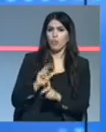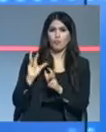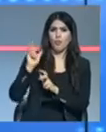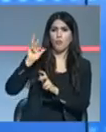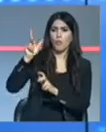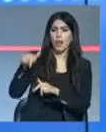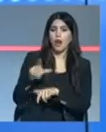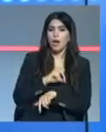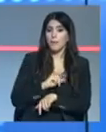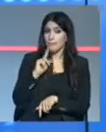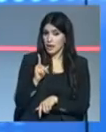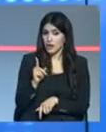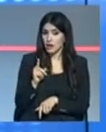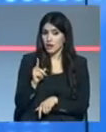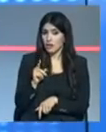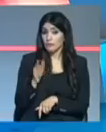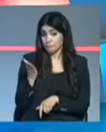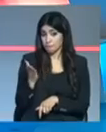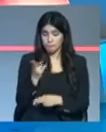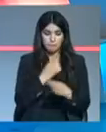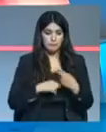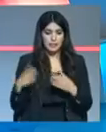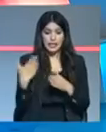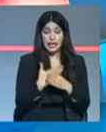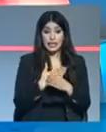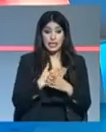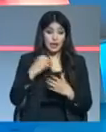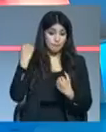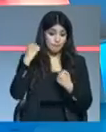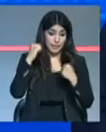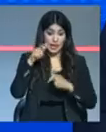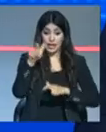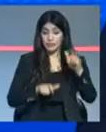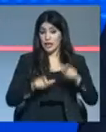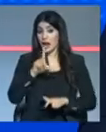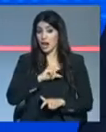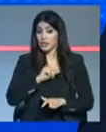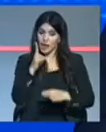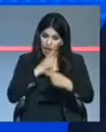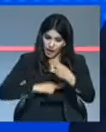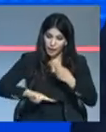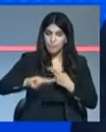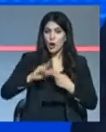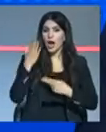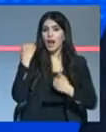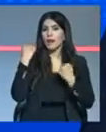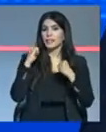من خلال التعدي عليهم هذا التحرك الاحتجاجي جاء على اثر هذه المسيره